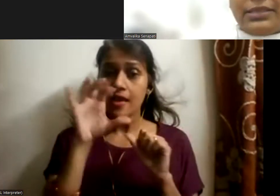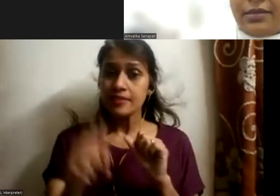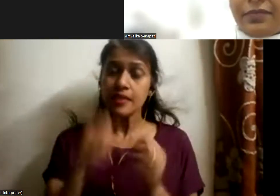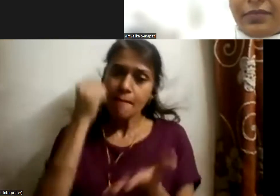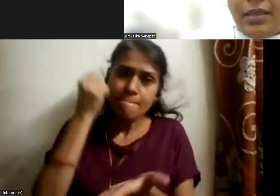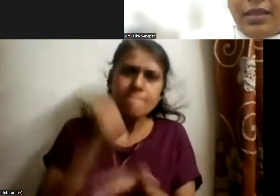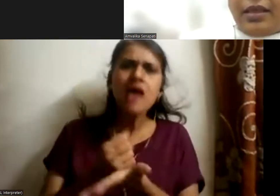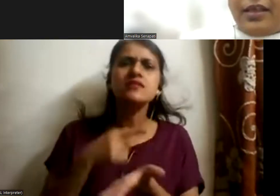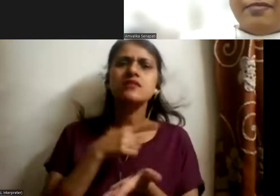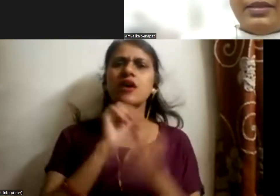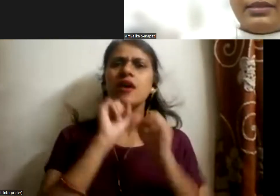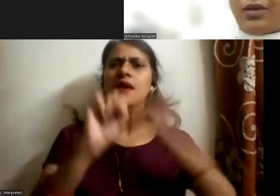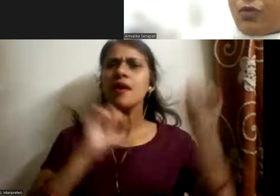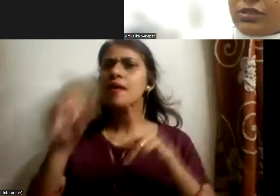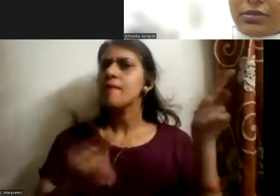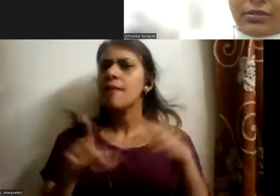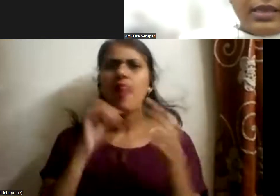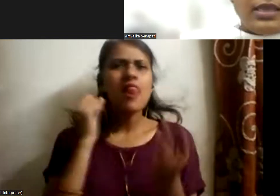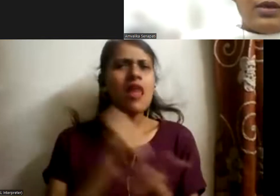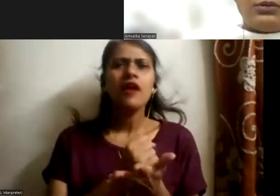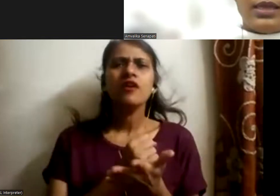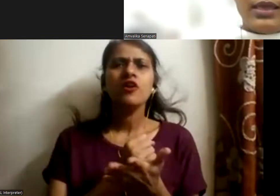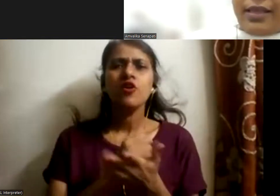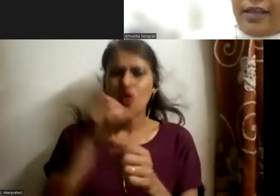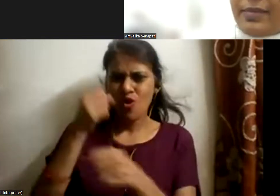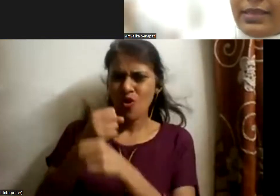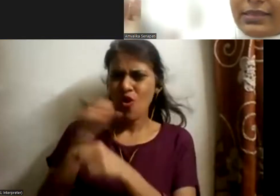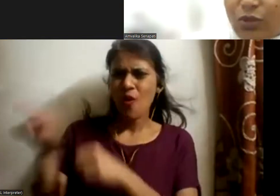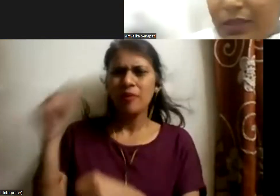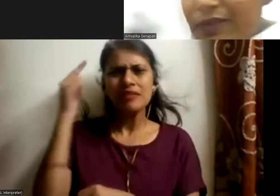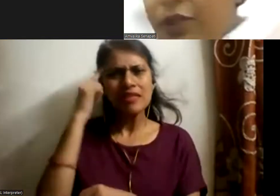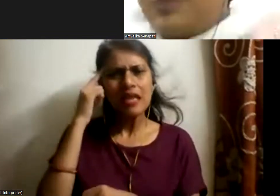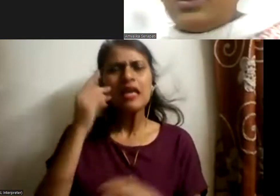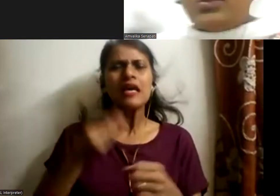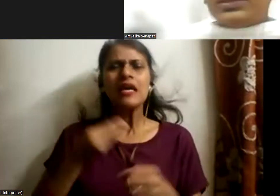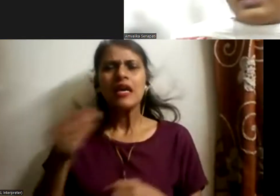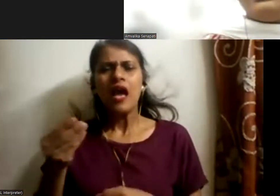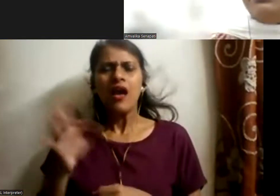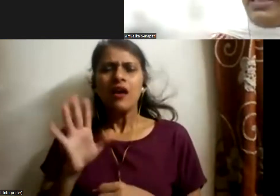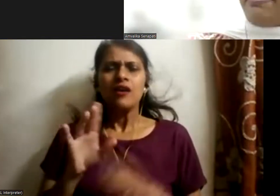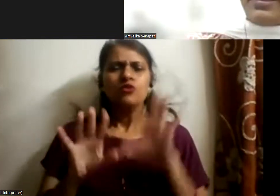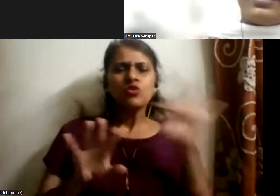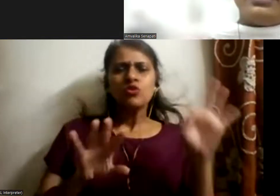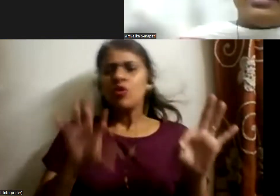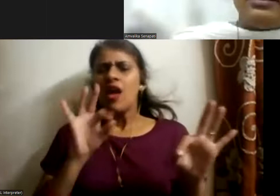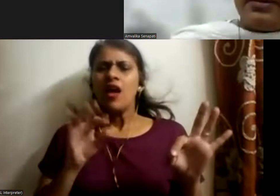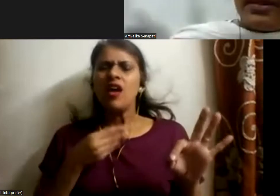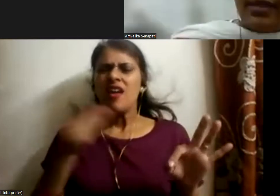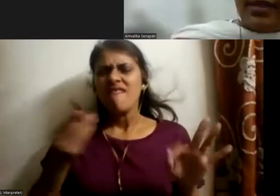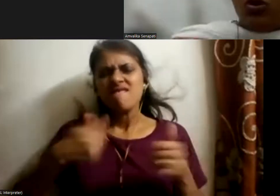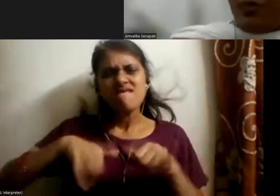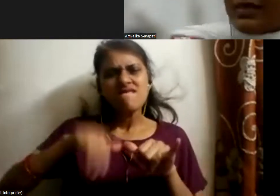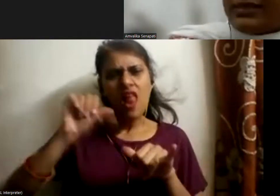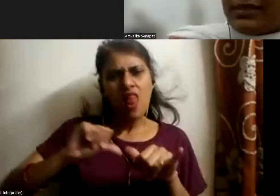right. Government का कुछ नहीं ये होता है कि government does not have an option to say कि दे पाएंगे नहीं दे